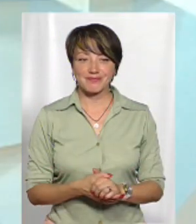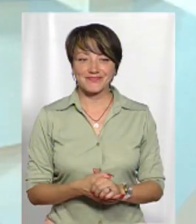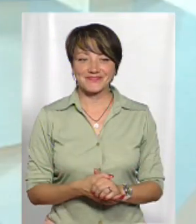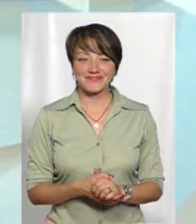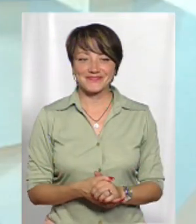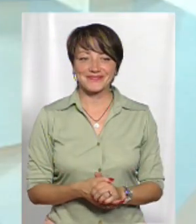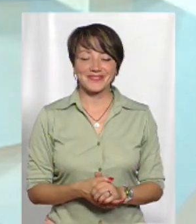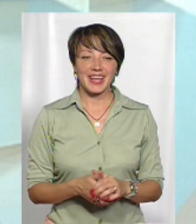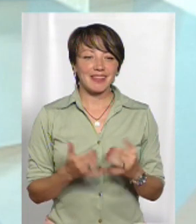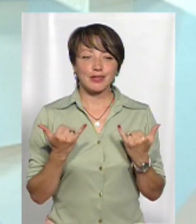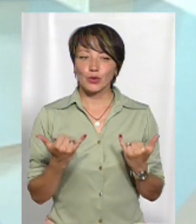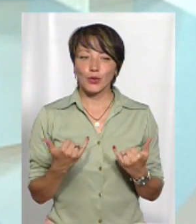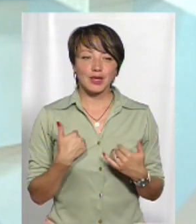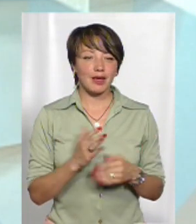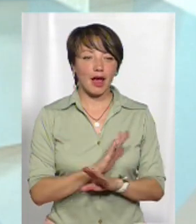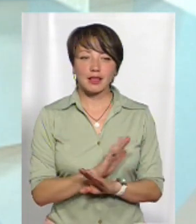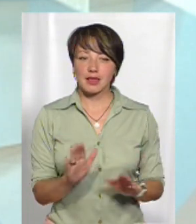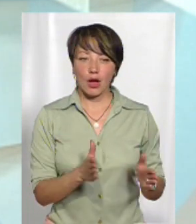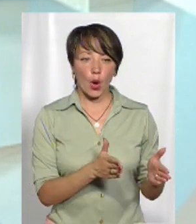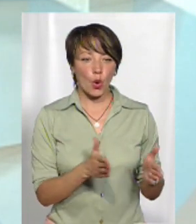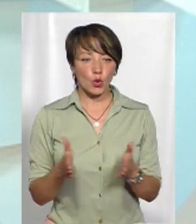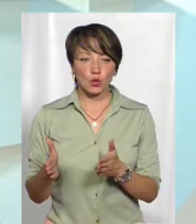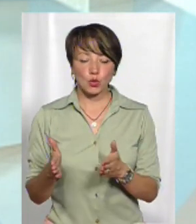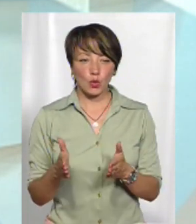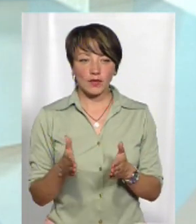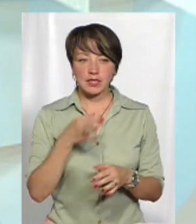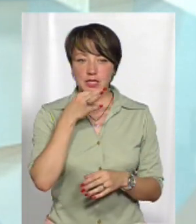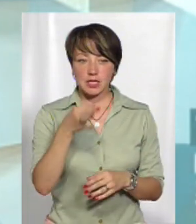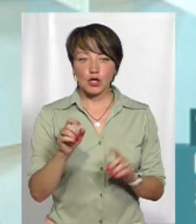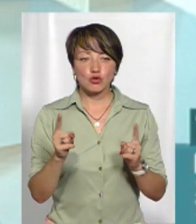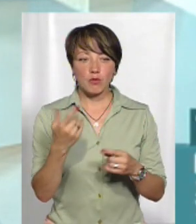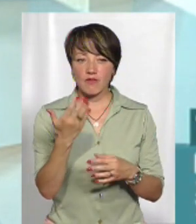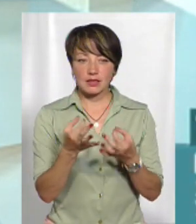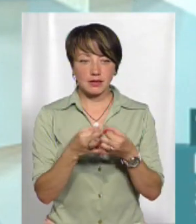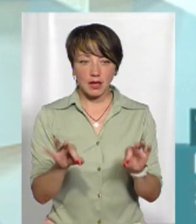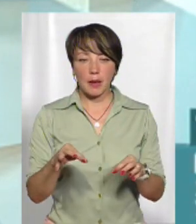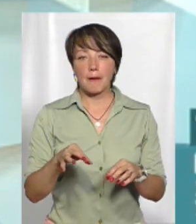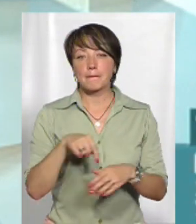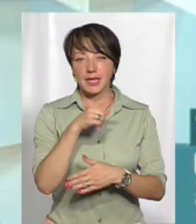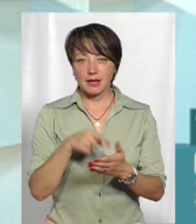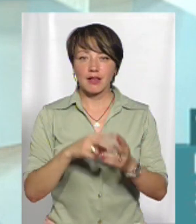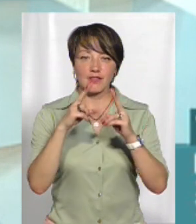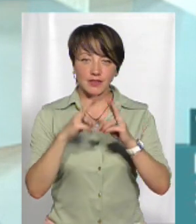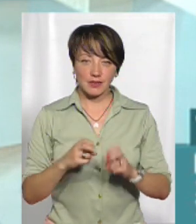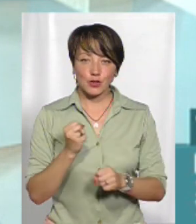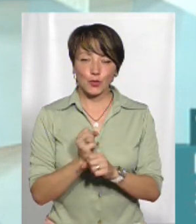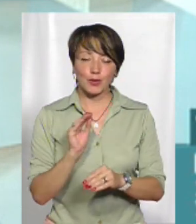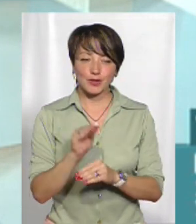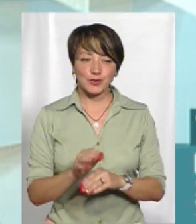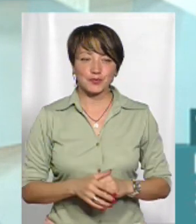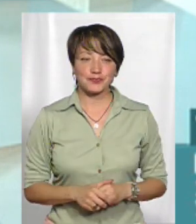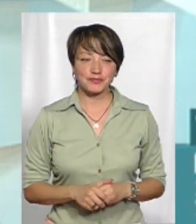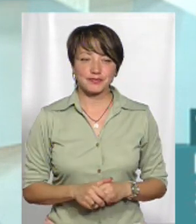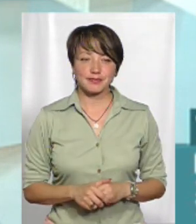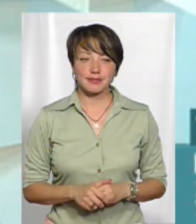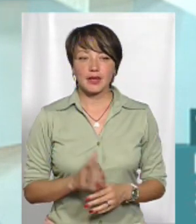Так. На сьогодні я не готова сказати, чому вас не пустило. Ми це питання вивчимо і допрацюємо. Так, будь ласка, можливо,